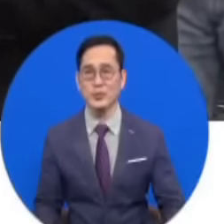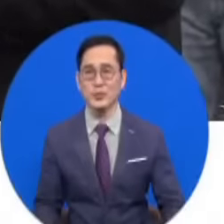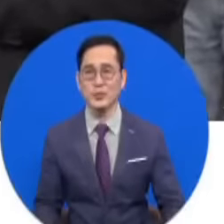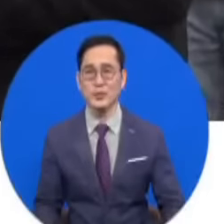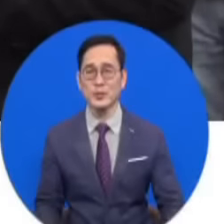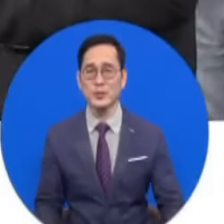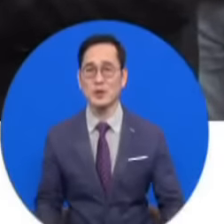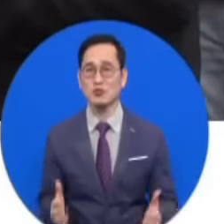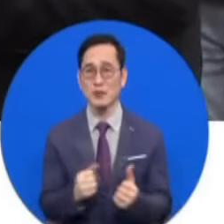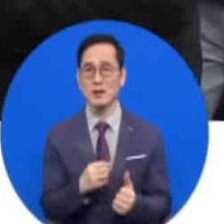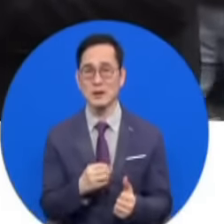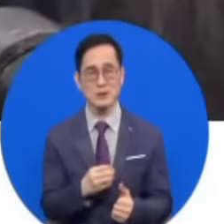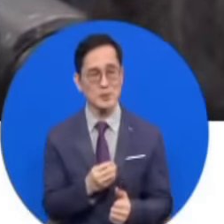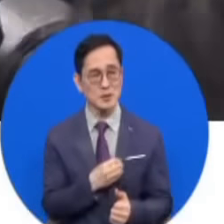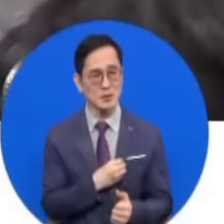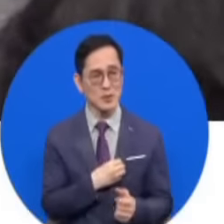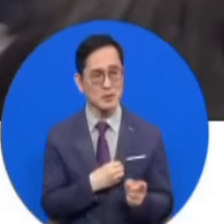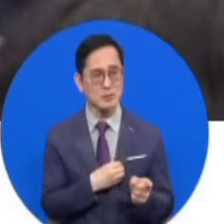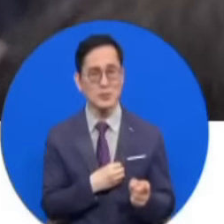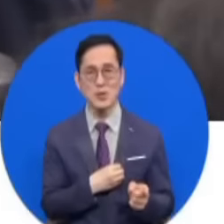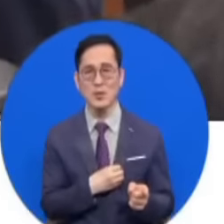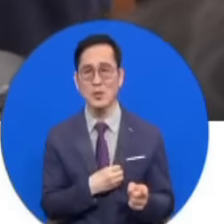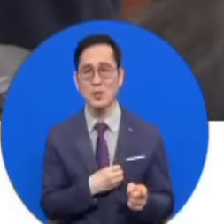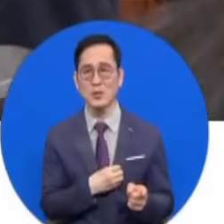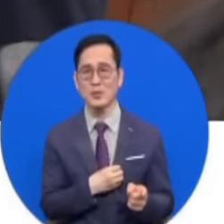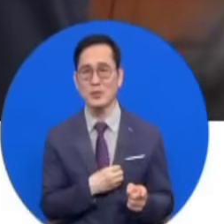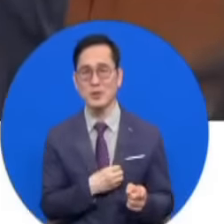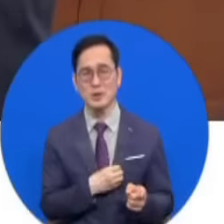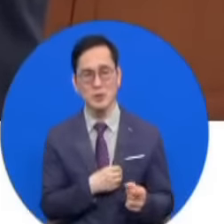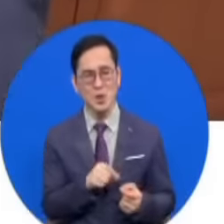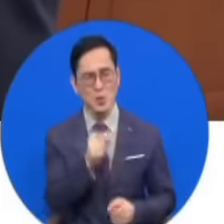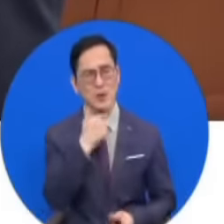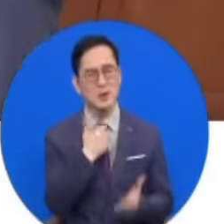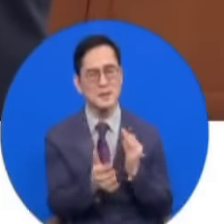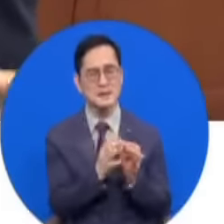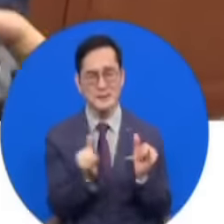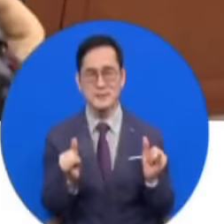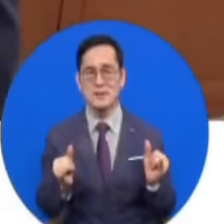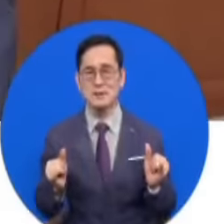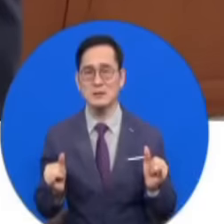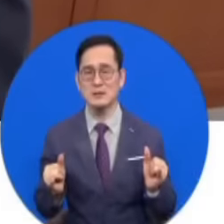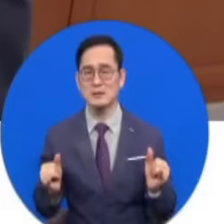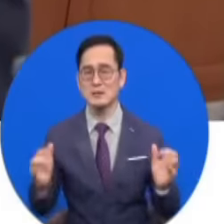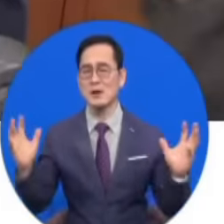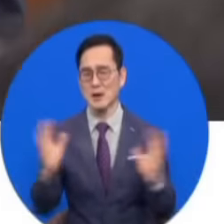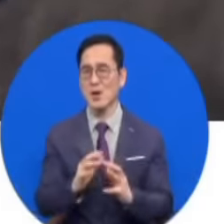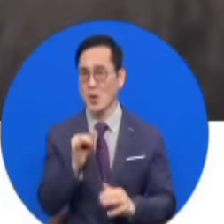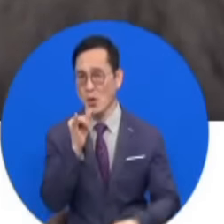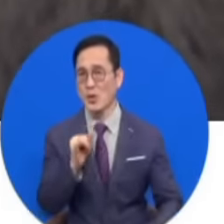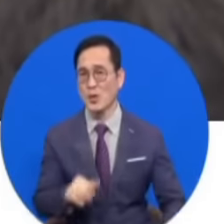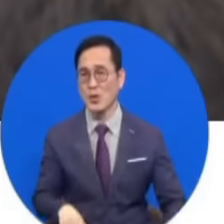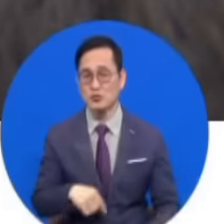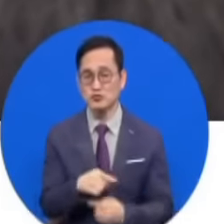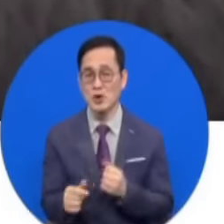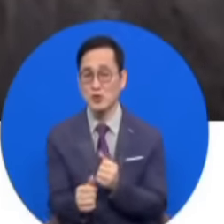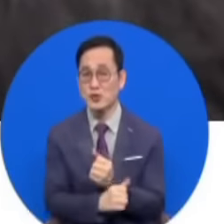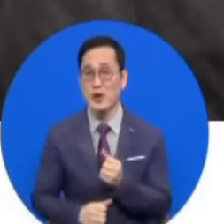양당에 지금 포진되어 있고 추미애 의원까지 지금 가 있어요. 예. 운영위원회 운영이 다른 모든 상임위에 영향을